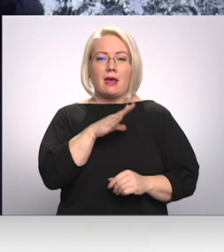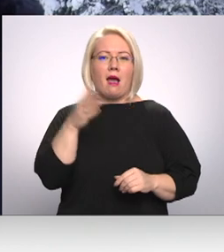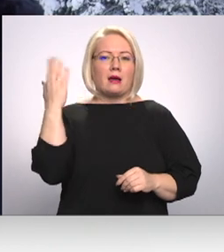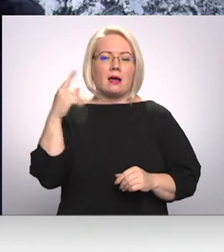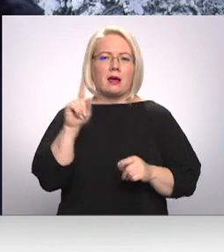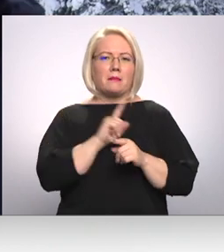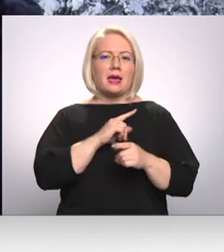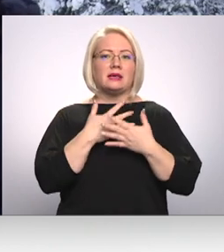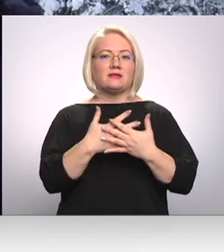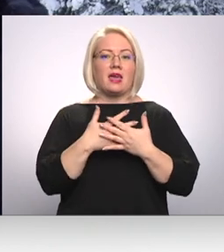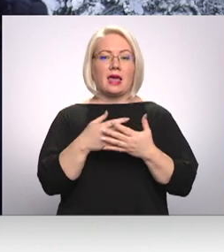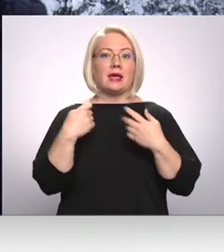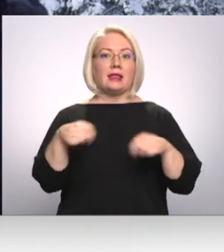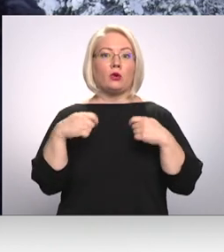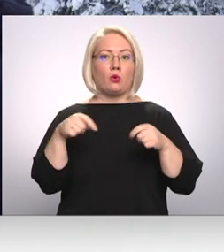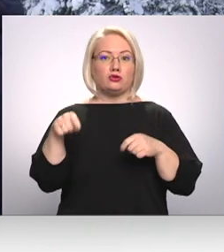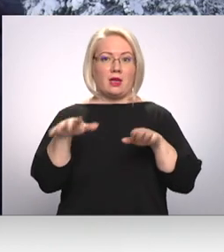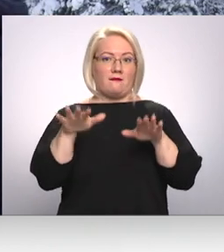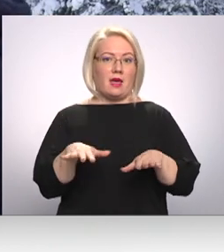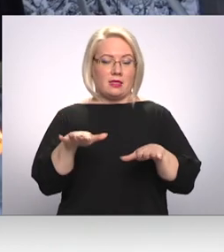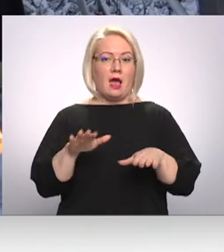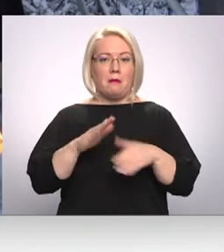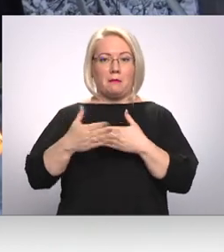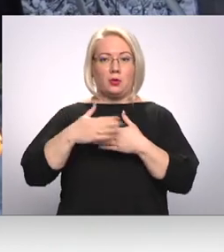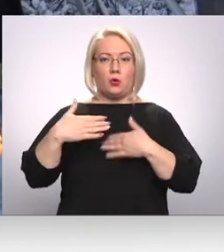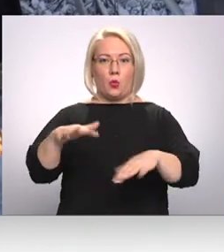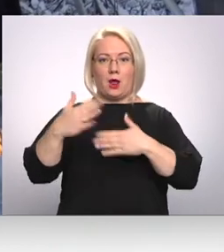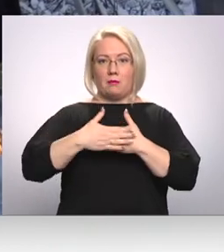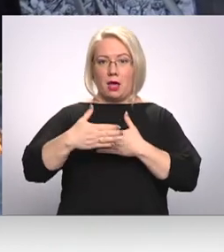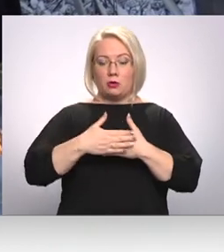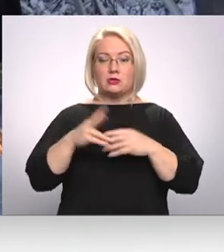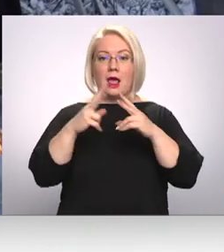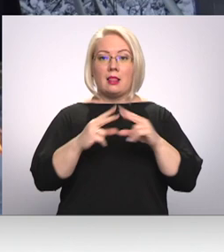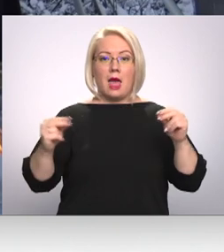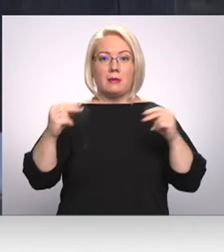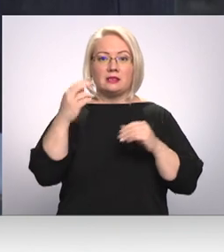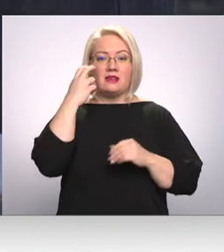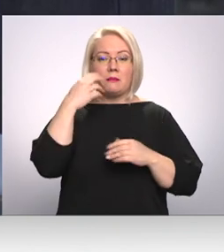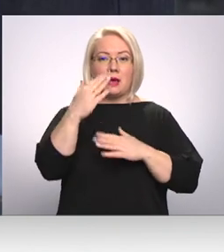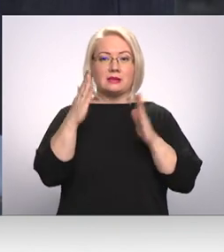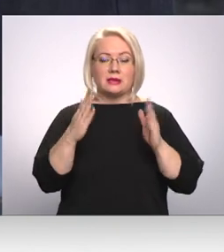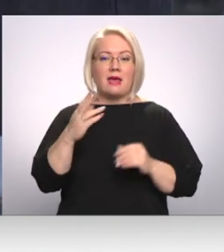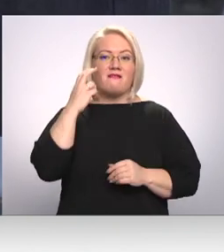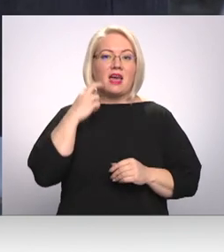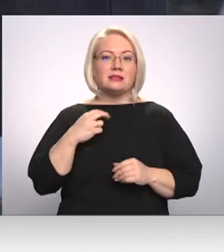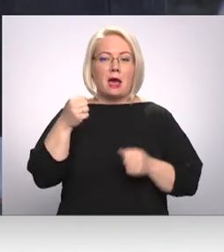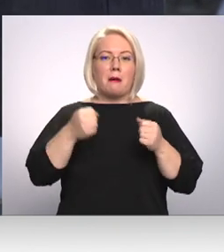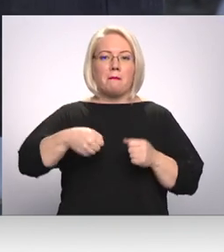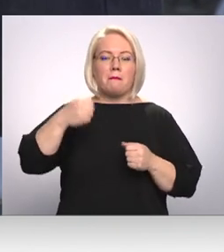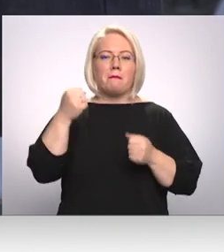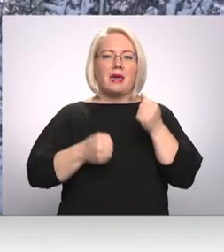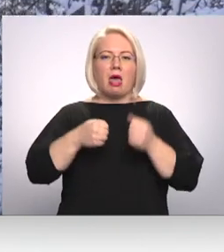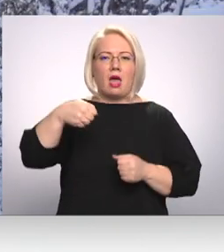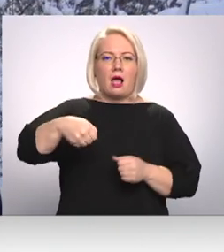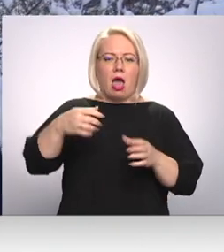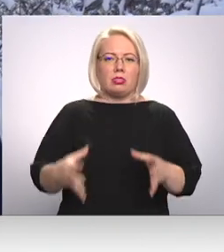kad zvejnieki tirgojušies, nu, bija piekrasts. Jā. Laimes pastkastē vecajā piena kannā ir simboliska nozīme. Ciemi